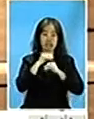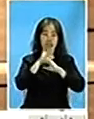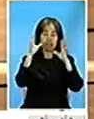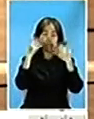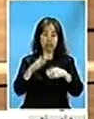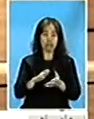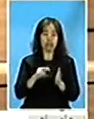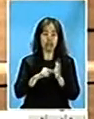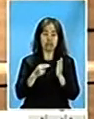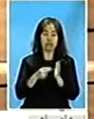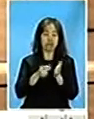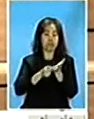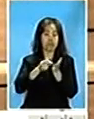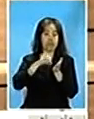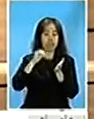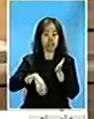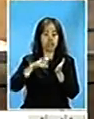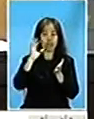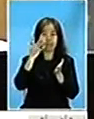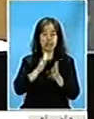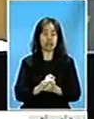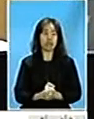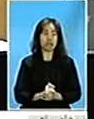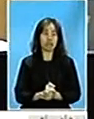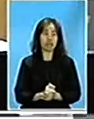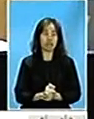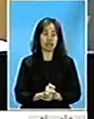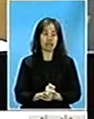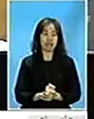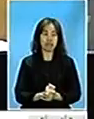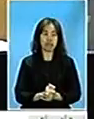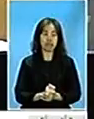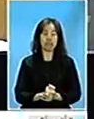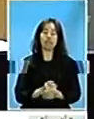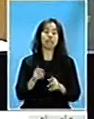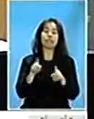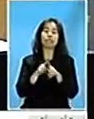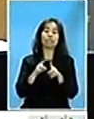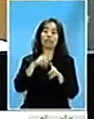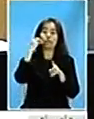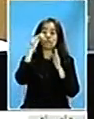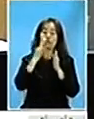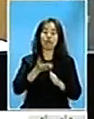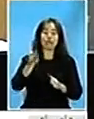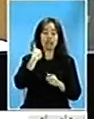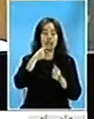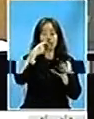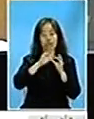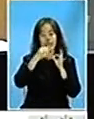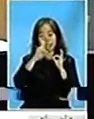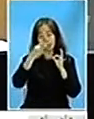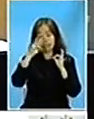านี้ว่าไม่ติดใจปรับลดเลยครับไม่มีสิทธิ์อภิปรายท่านประธานครับ ท่านก็เหมือนทุกท่านนี่แหละขึ้นต้นก็อารัมภบทก่อนนะ